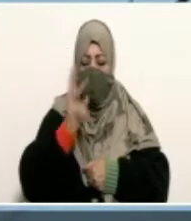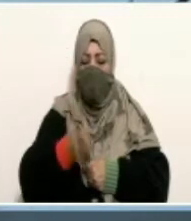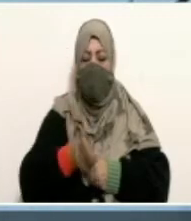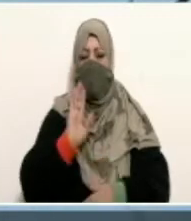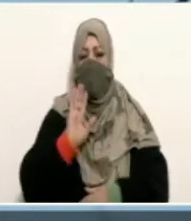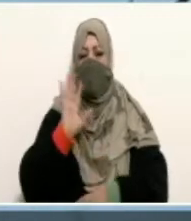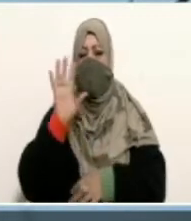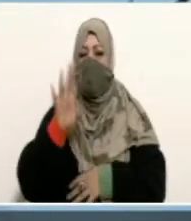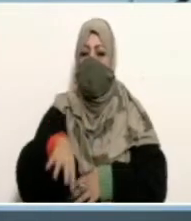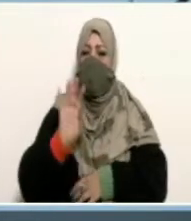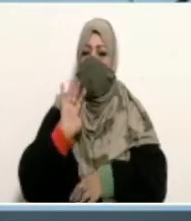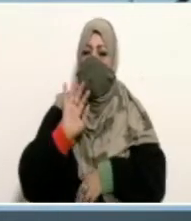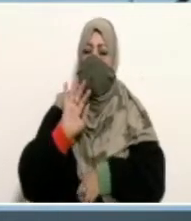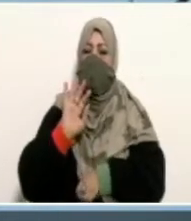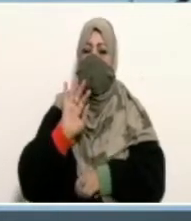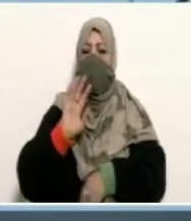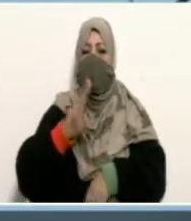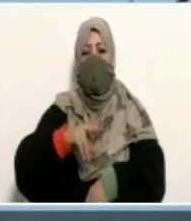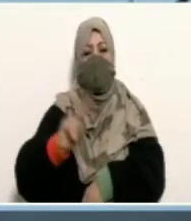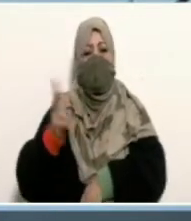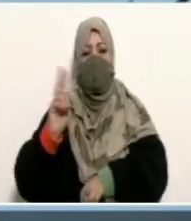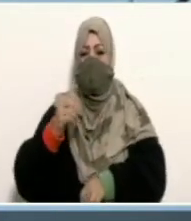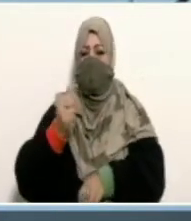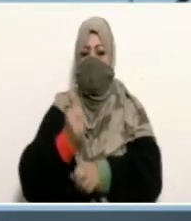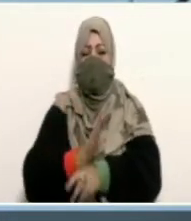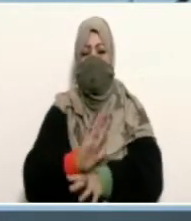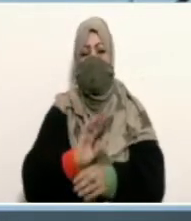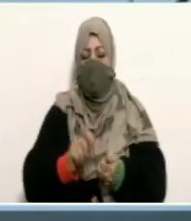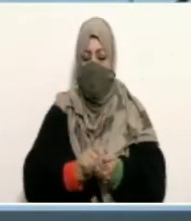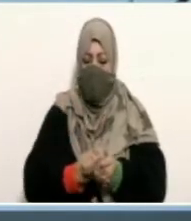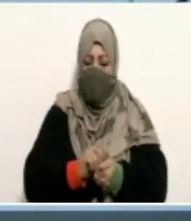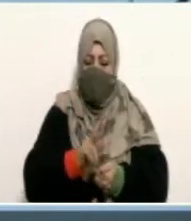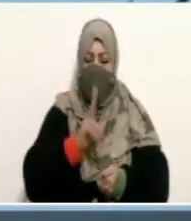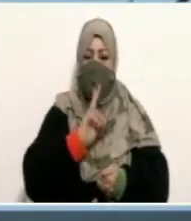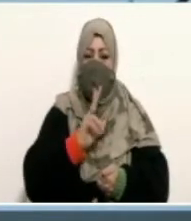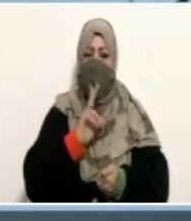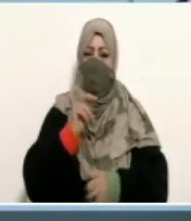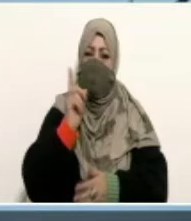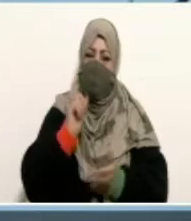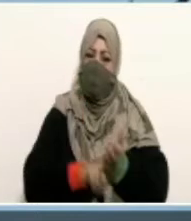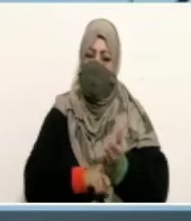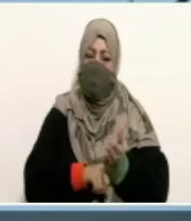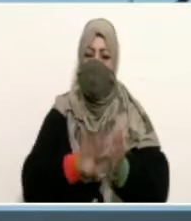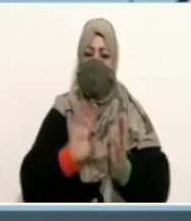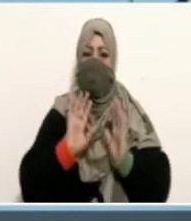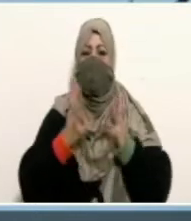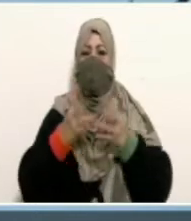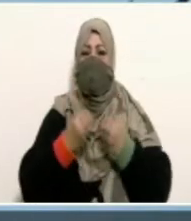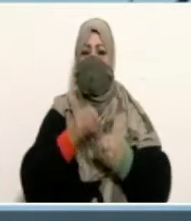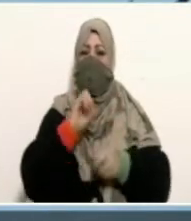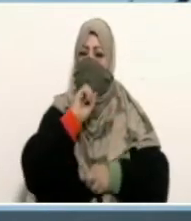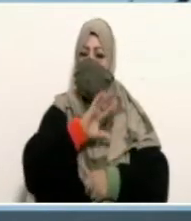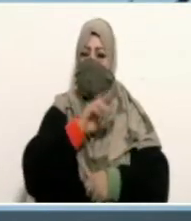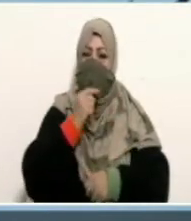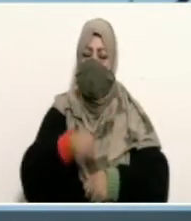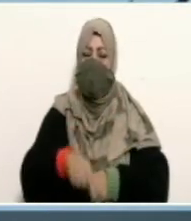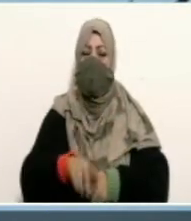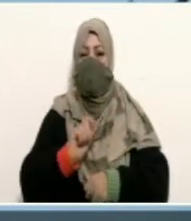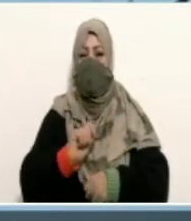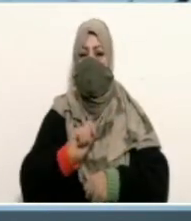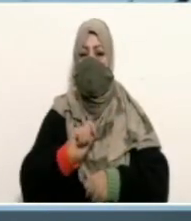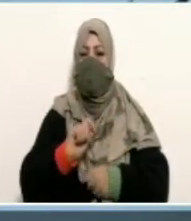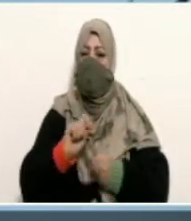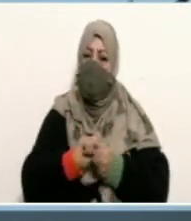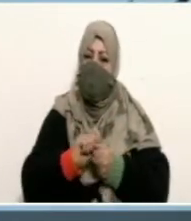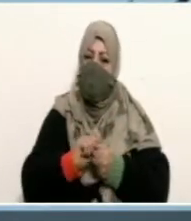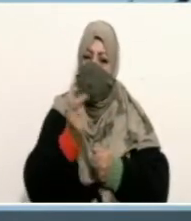يلزمه، وإنما هو نعم حكمه محكوم بتنجسه ما دامت يعني البقع موجودة فيه